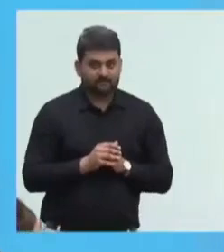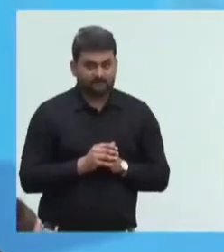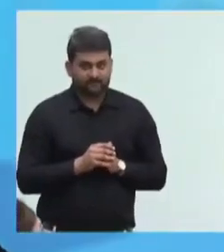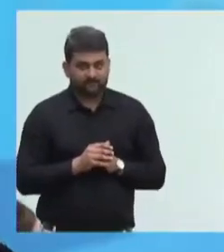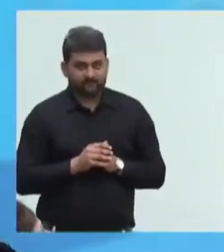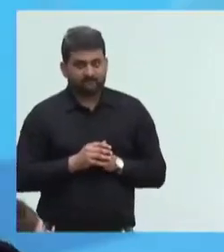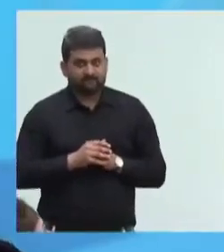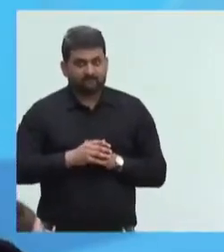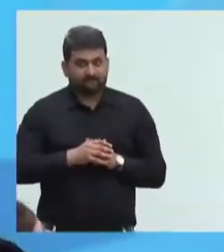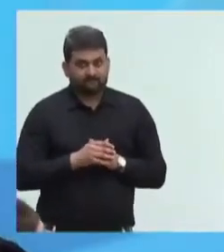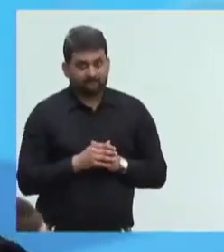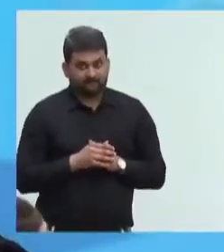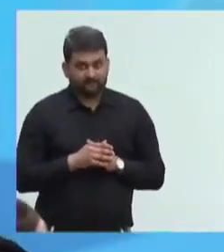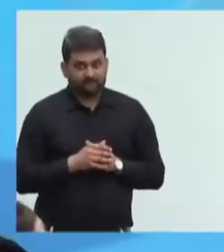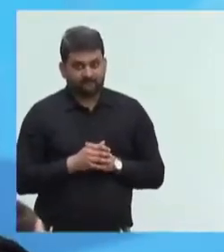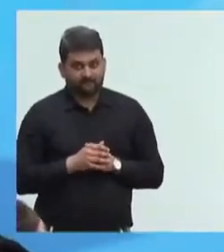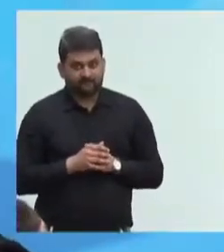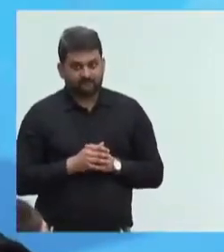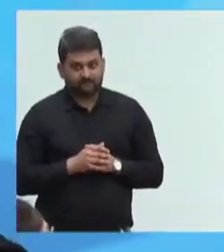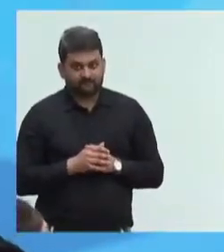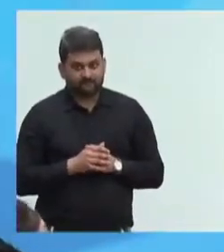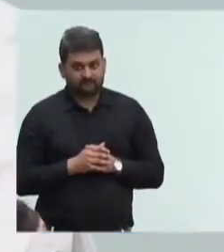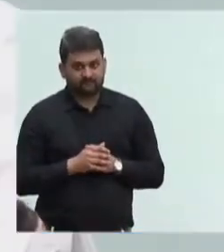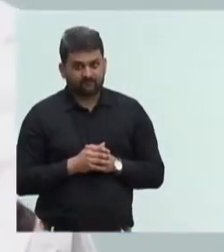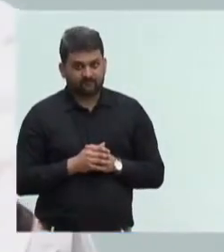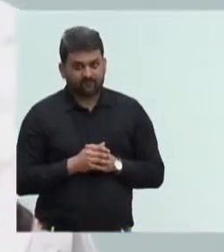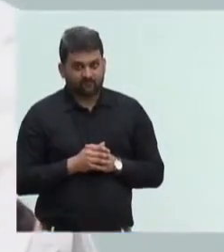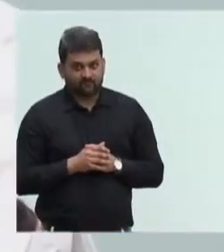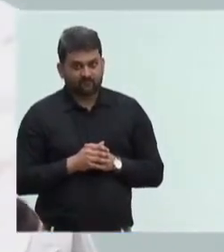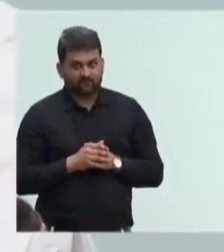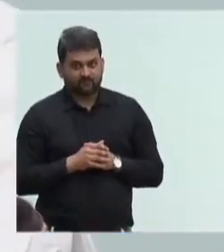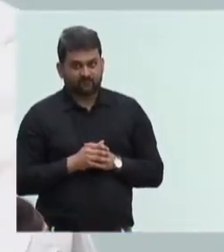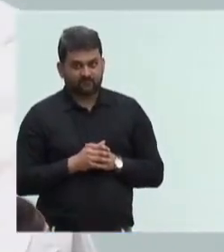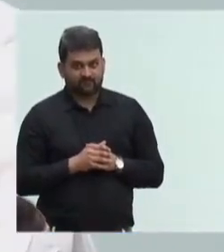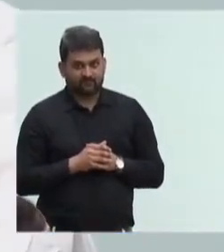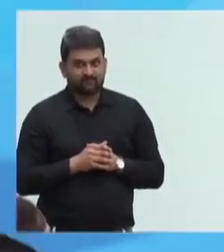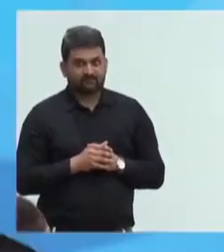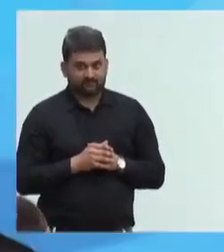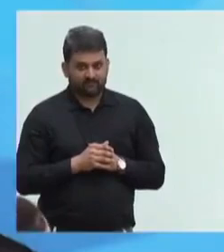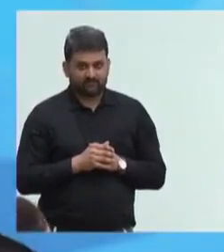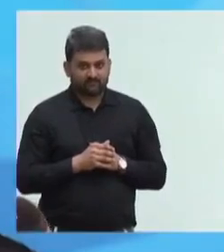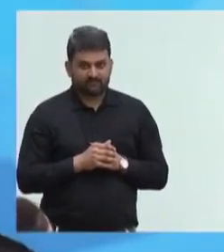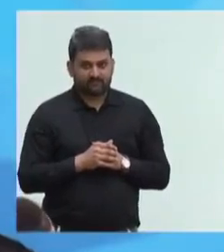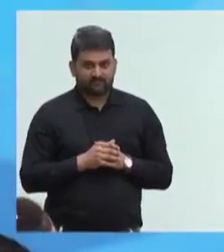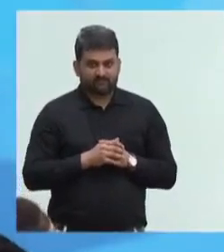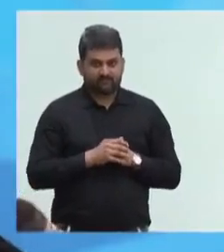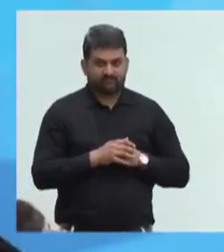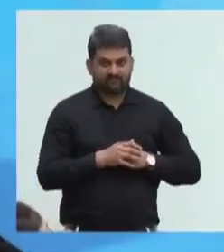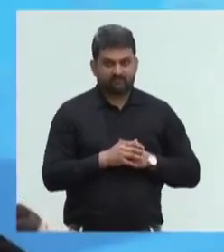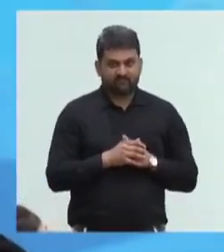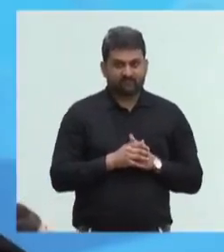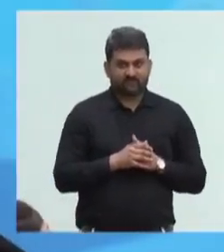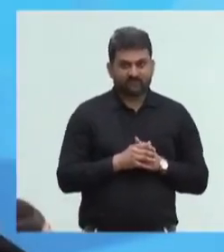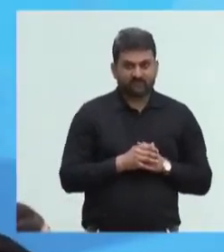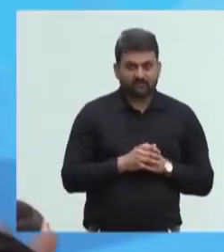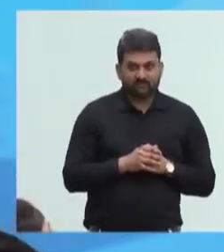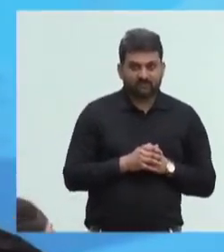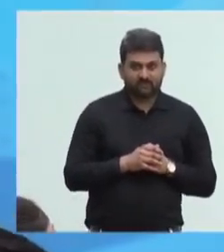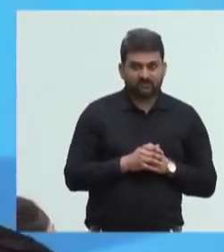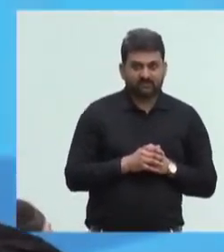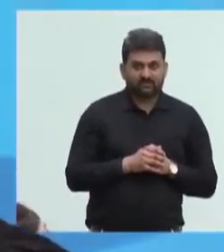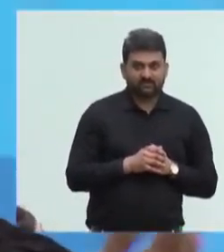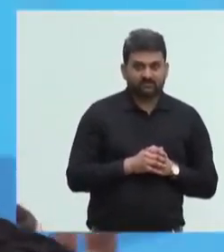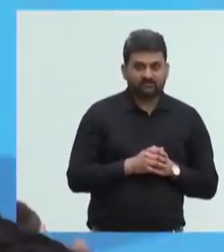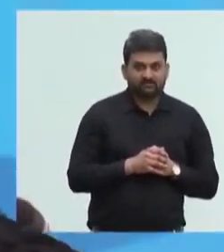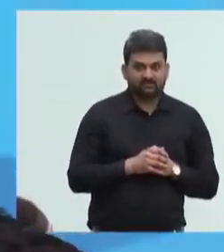मेहनत हमेशा बहुत मेहनत हमेशा हार नहीं सकते हमें नाचते हमें अभी खेलते